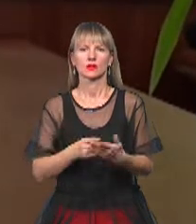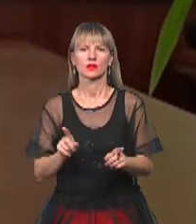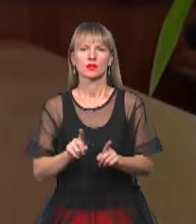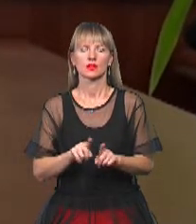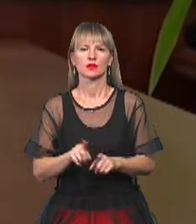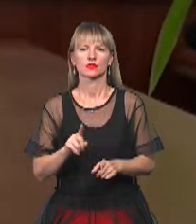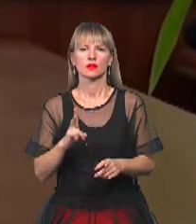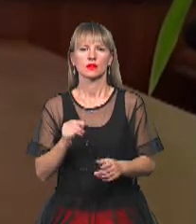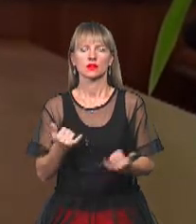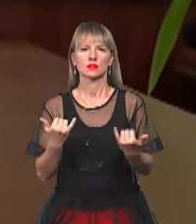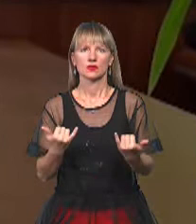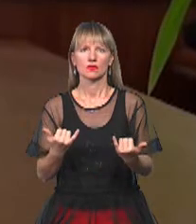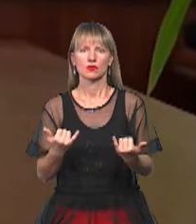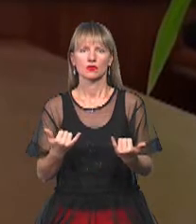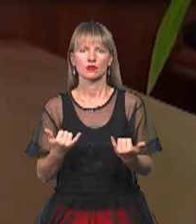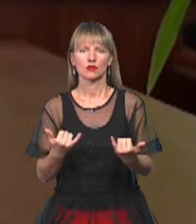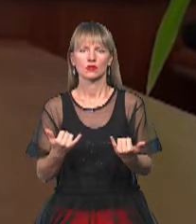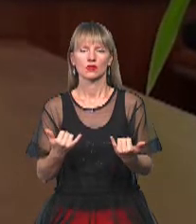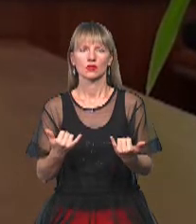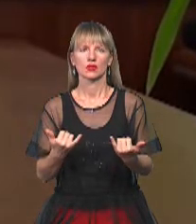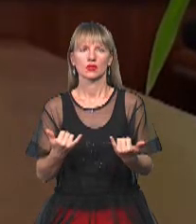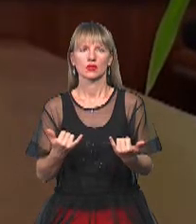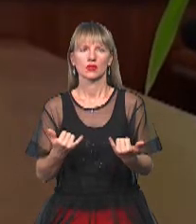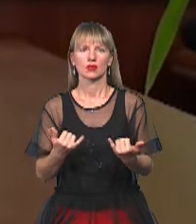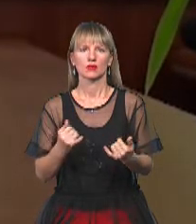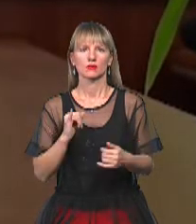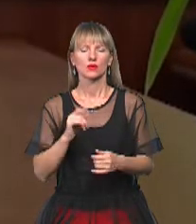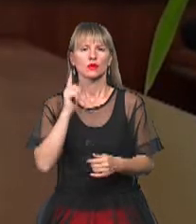сьогодні місто для людей є в межах регламенту,